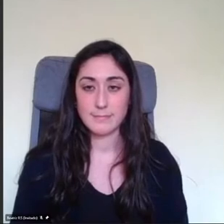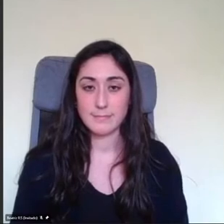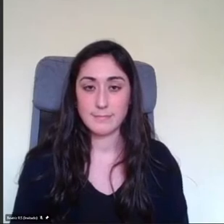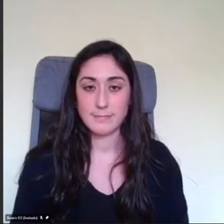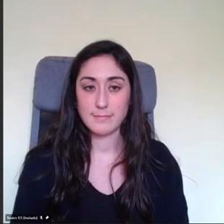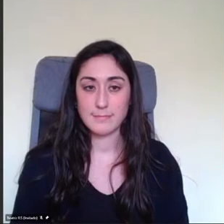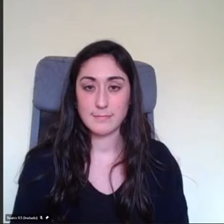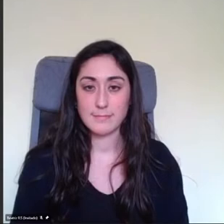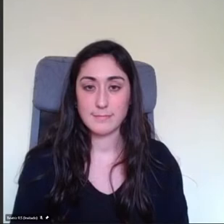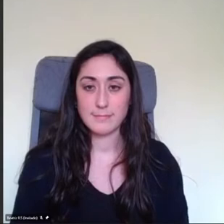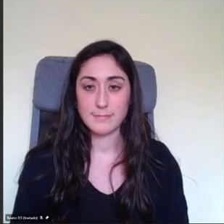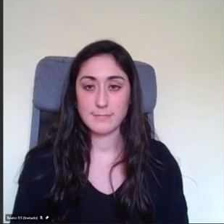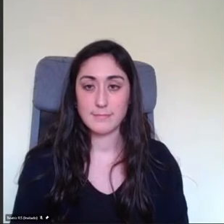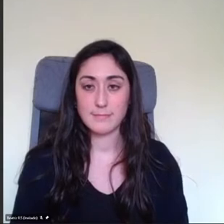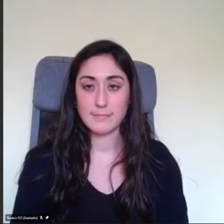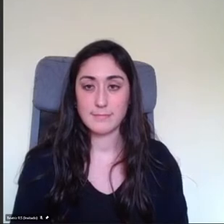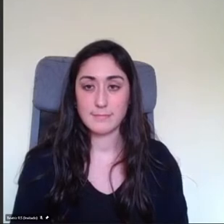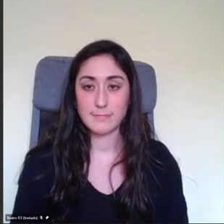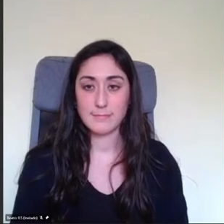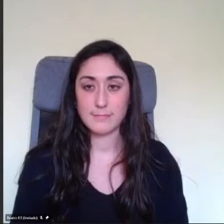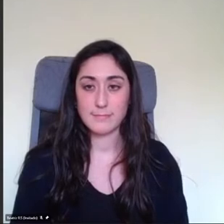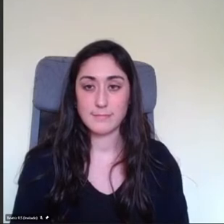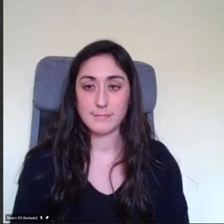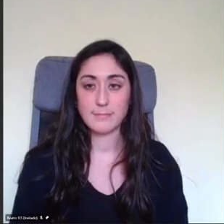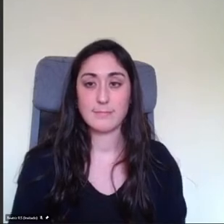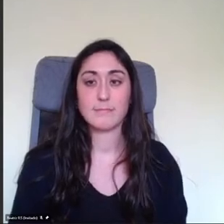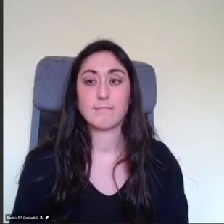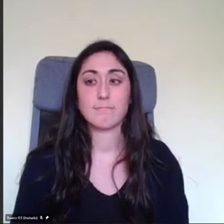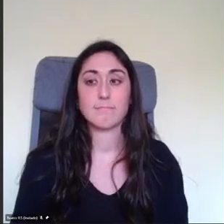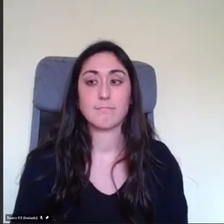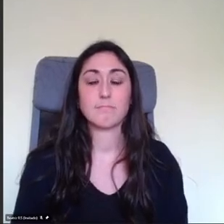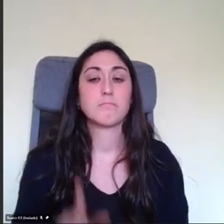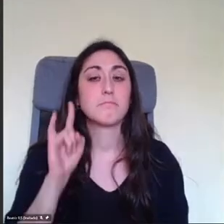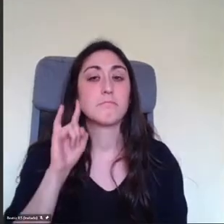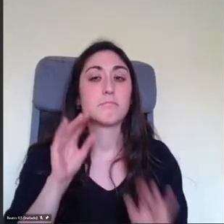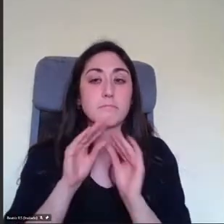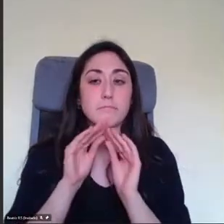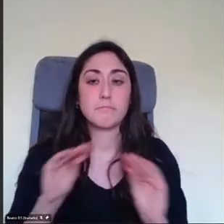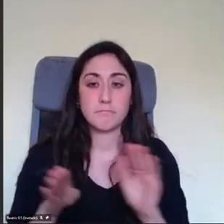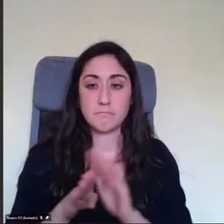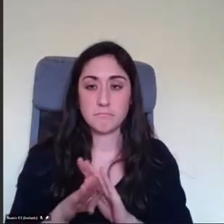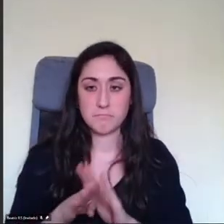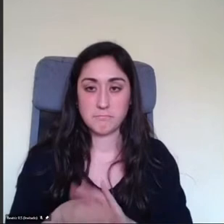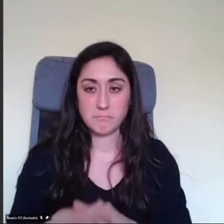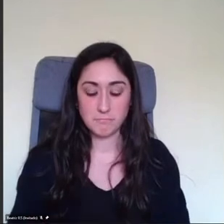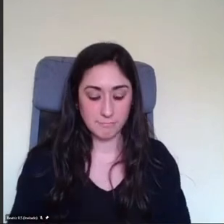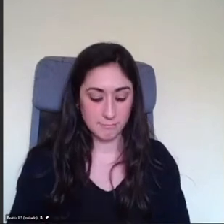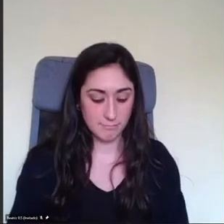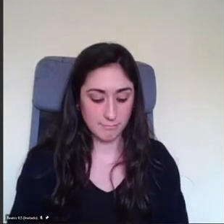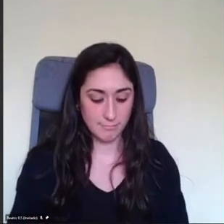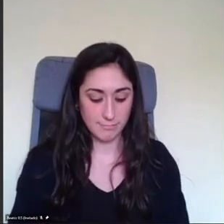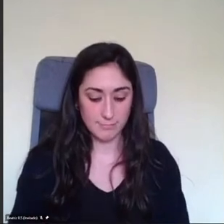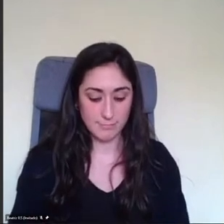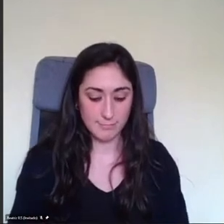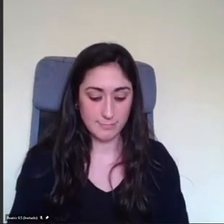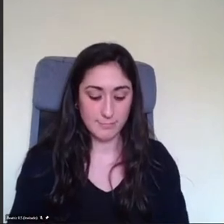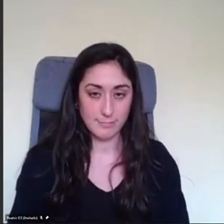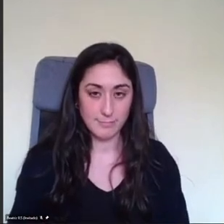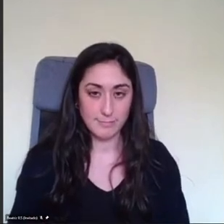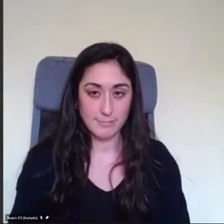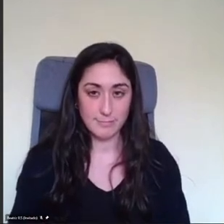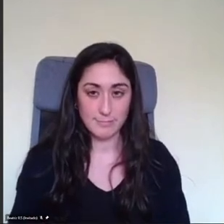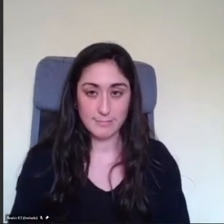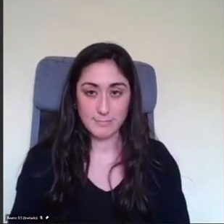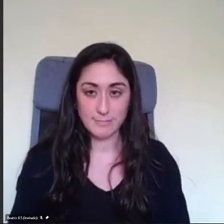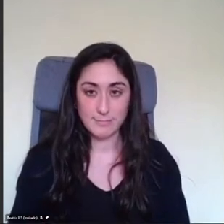No? Es veu que, i en aquest sentit es va pensar que si coneixíem aquestes diferències podríem actuar abans